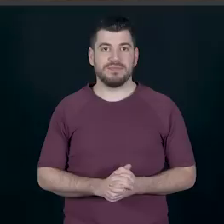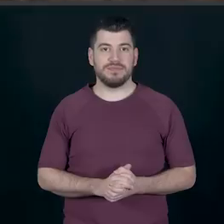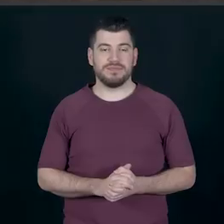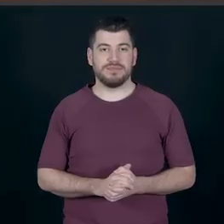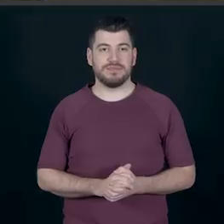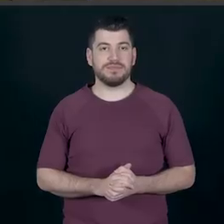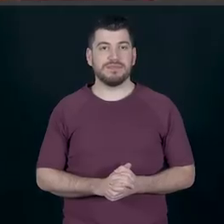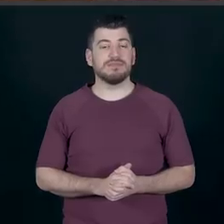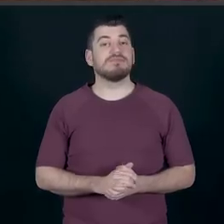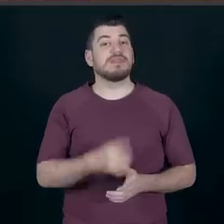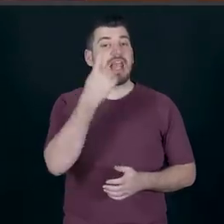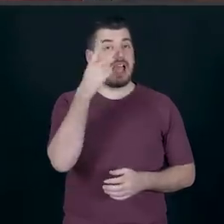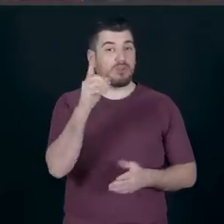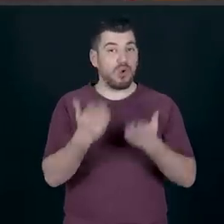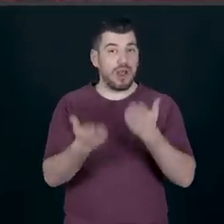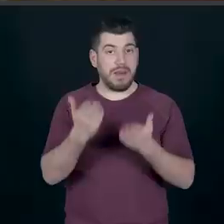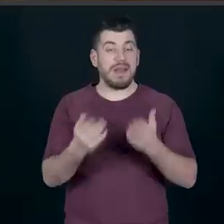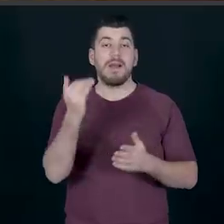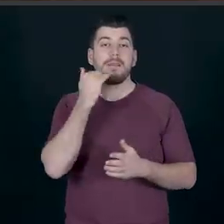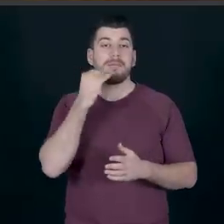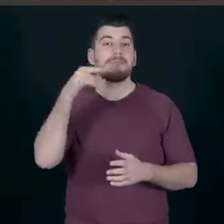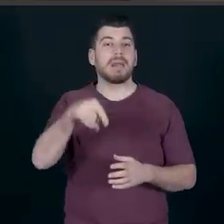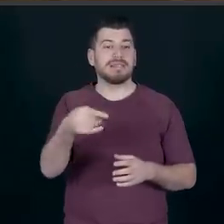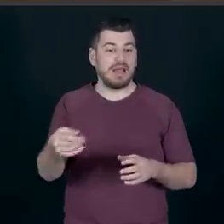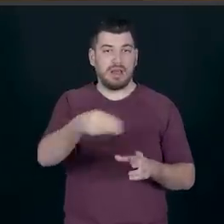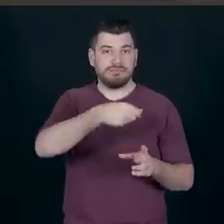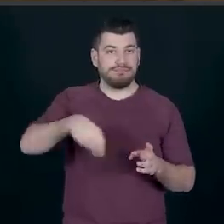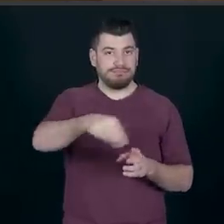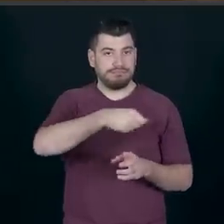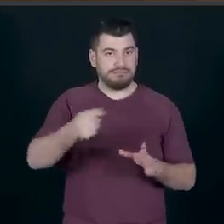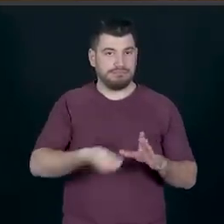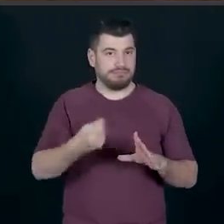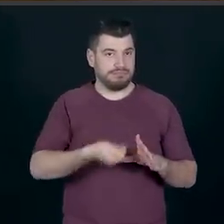Λοιπόν, ρίχνω και 100 γραμμάρια παρμεζάνα τριμμένη.